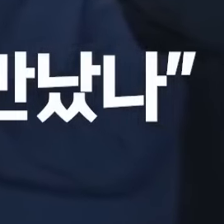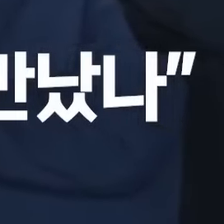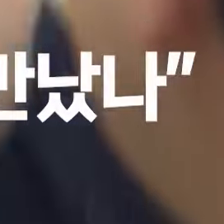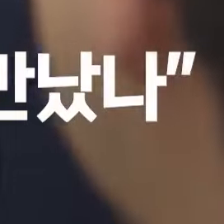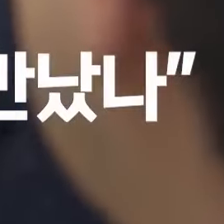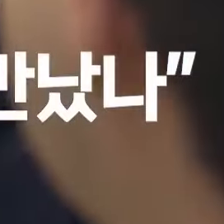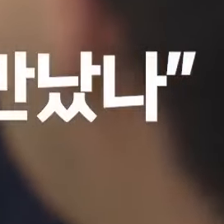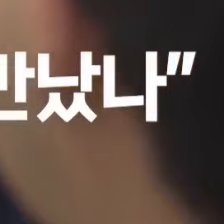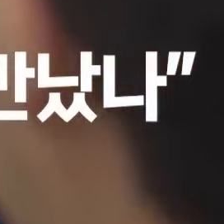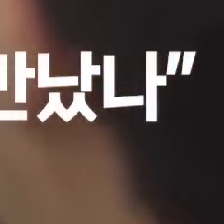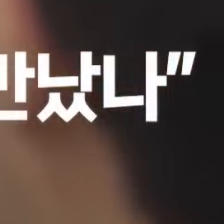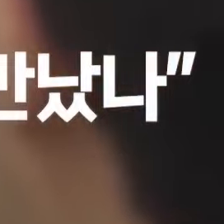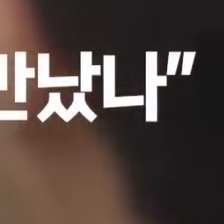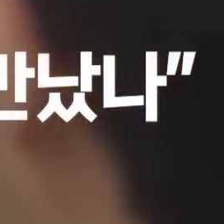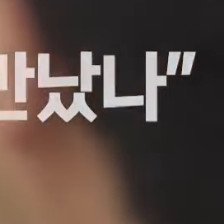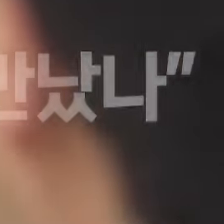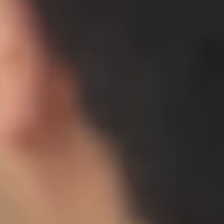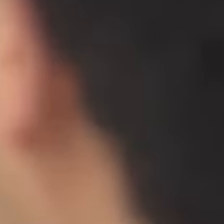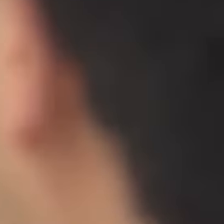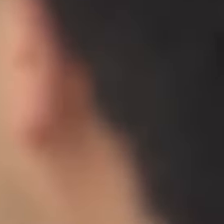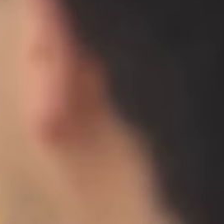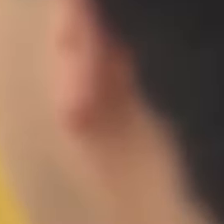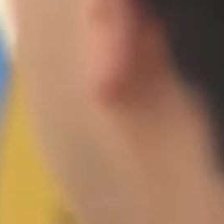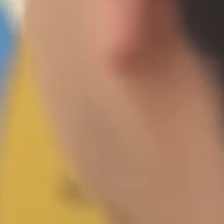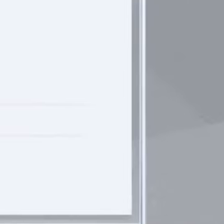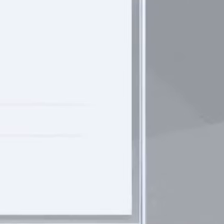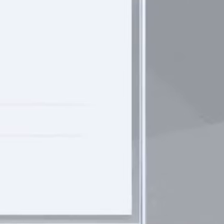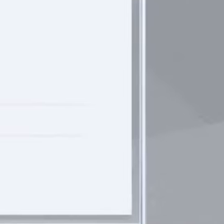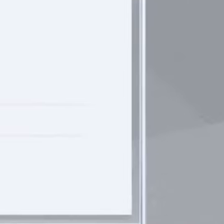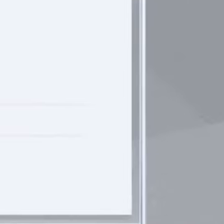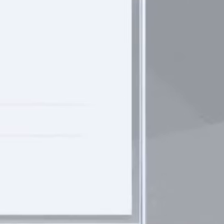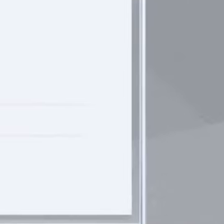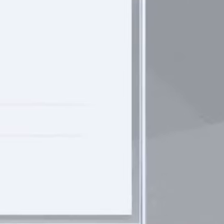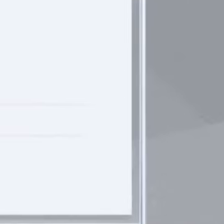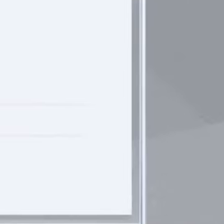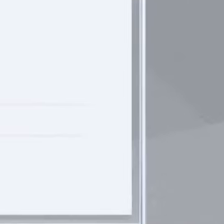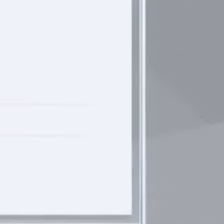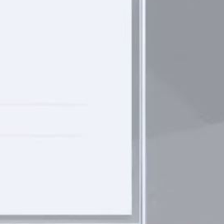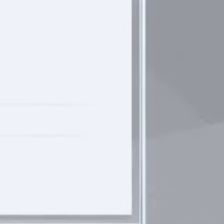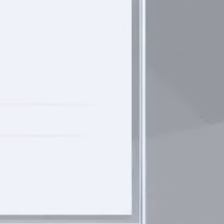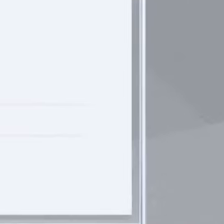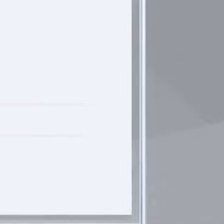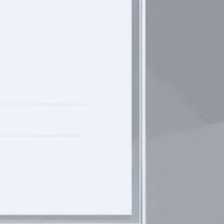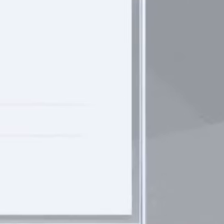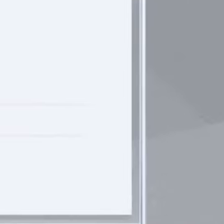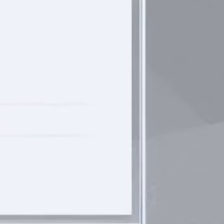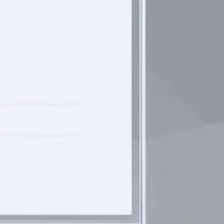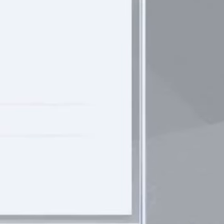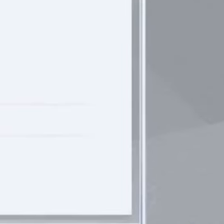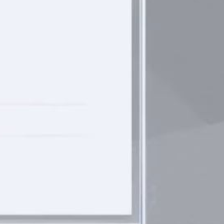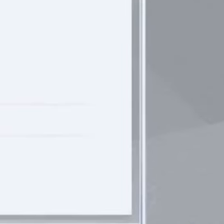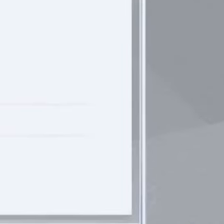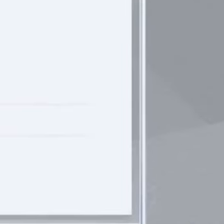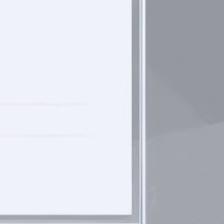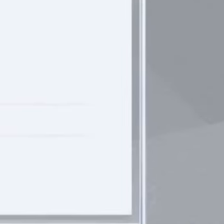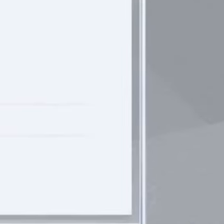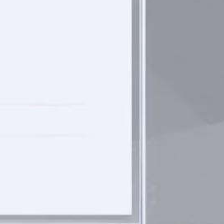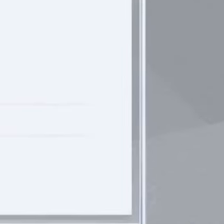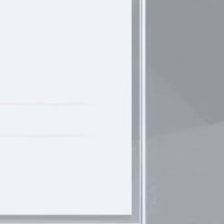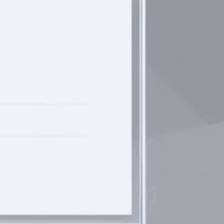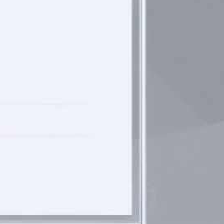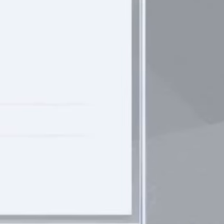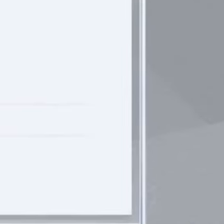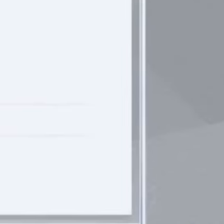헤어졌다며 이럴 거면 왜 만났냐고 비판했습니다 유전 의원은 자신의 페이스북을 통해 의료 사태의 의자도